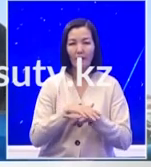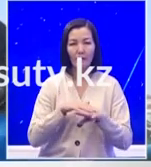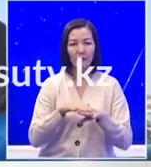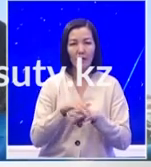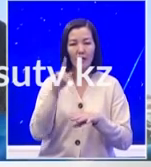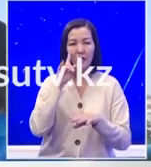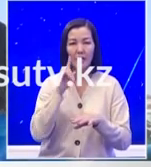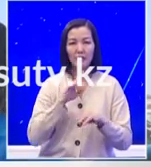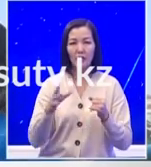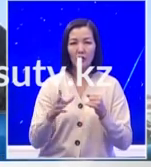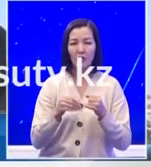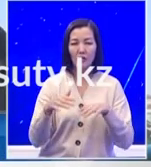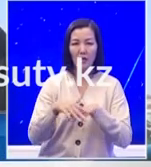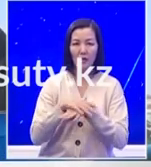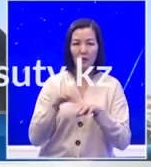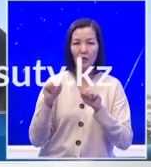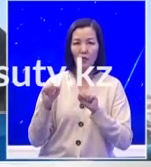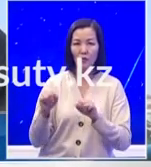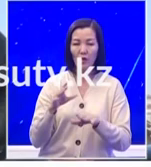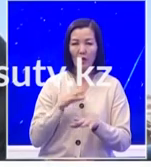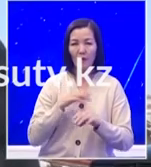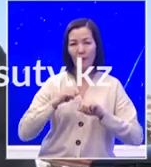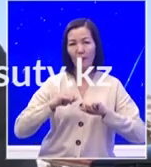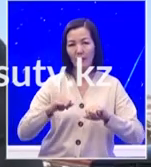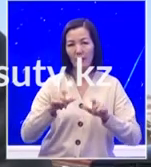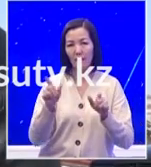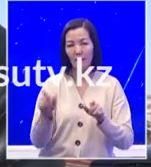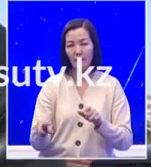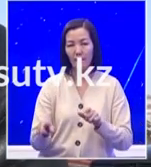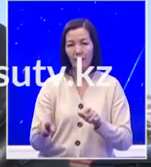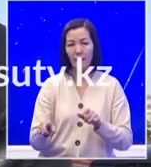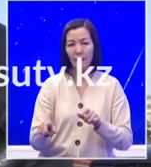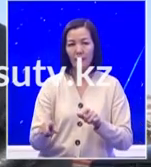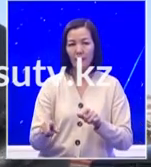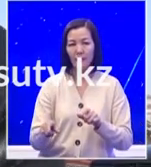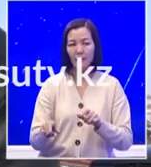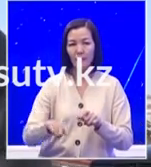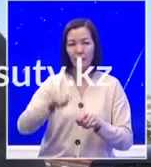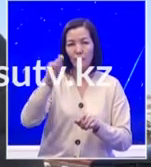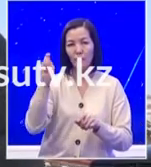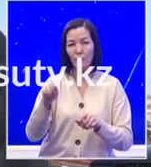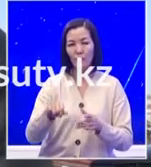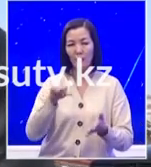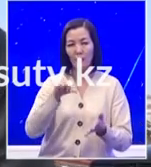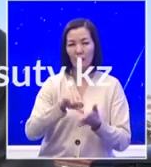бүкіл қазақ жұртына қорған болған. Қазақтың елі үшін, қазақтың дала үшін, қазақтың жері үшін соғысқан